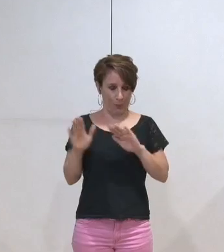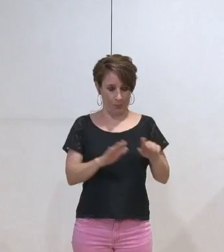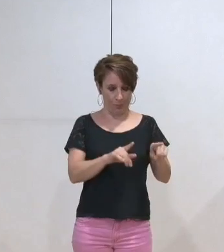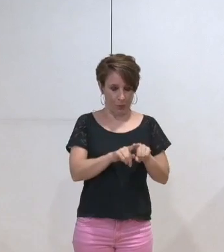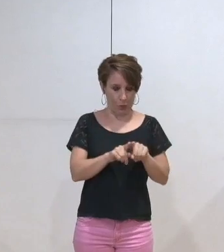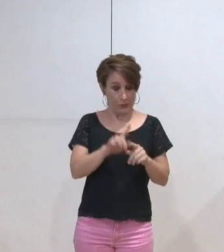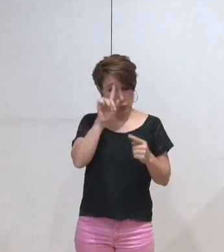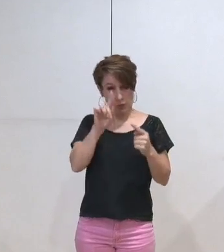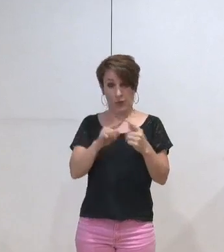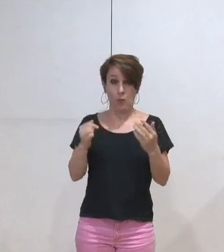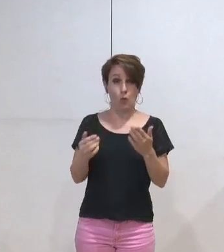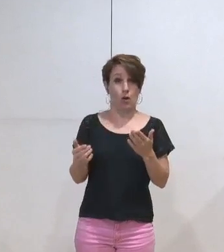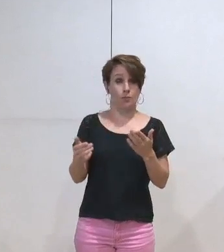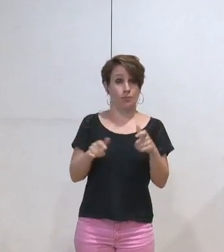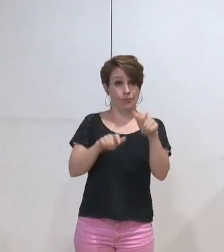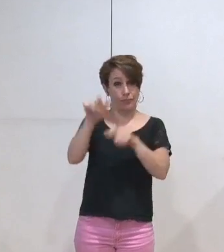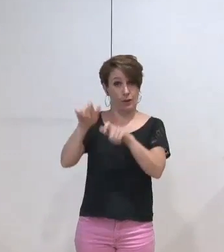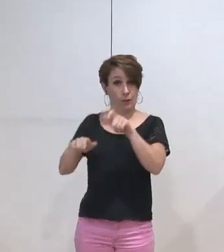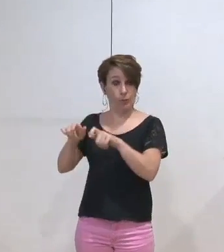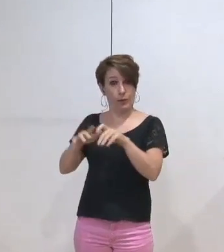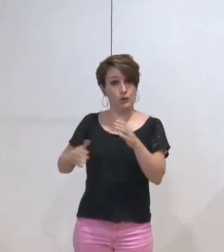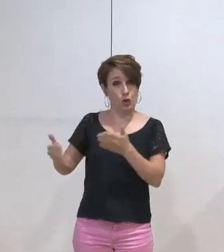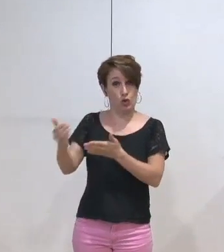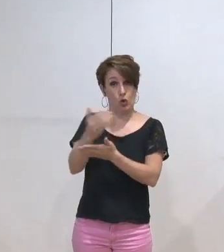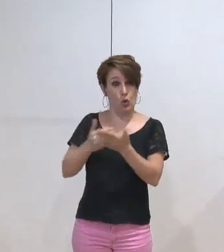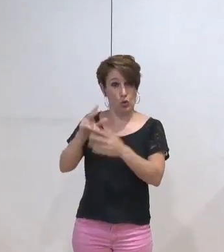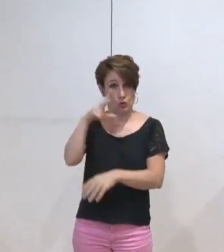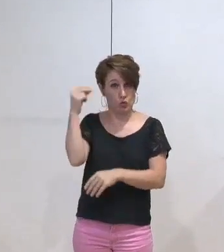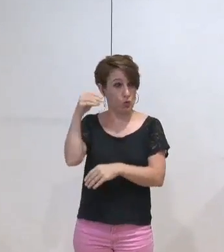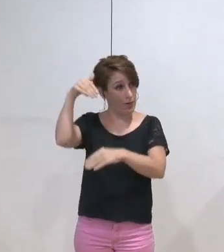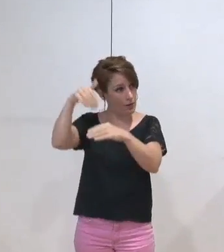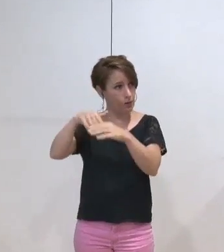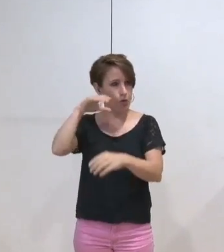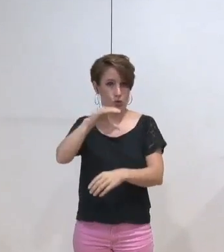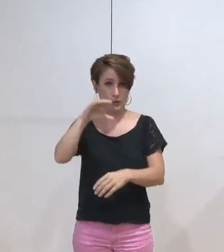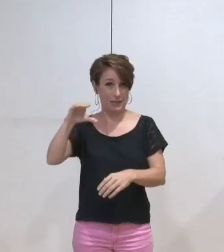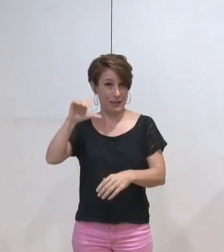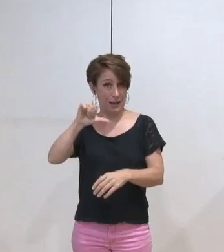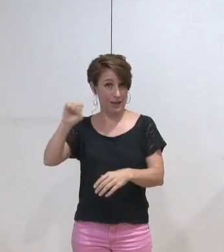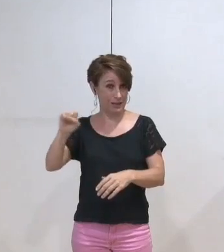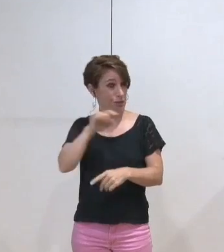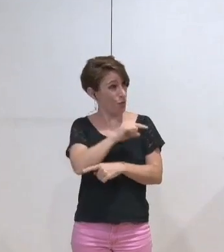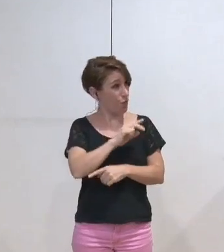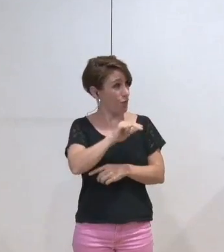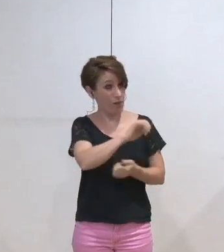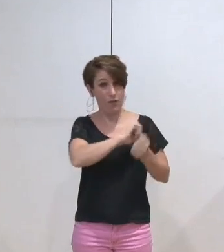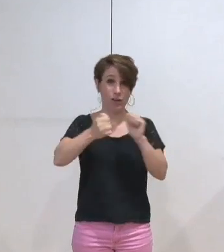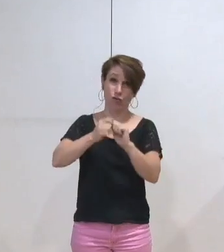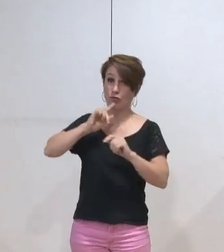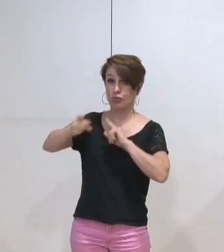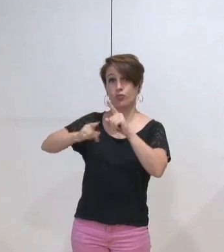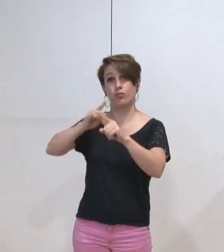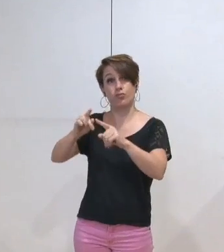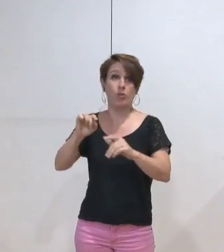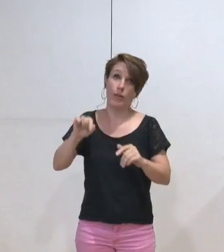l'intérieur du CCS il faut pouvoir il vous faudra bien sûr assurer assumer les changements que vous allez mettre en place alors où est-ce que vous